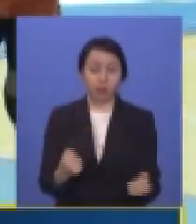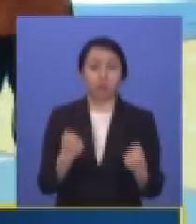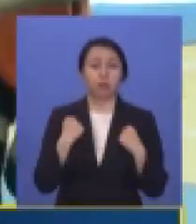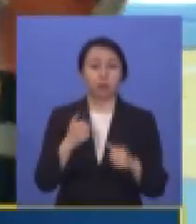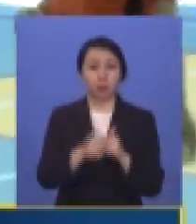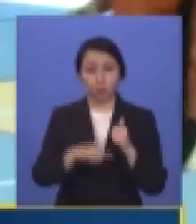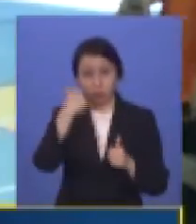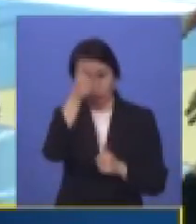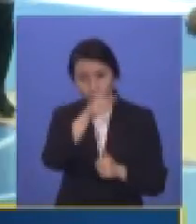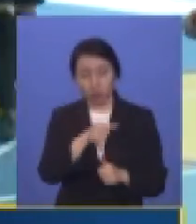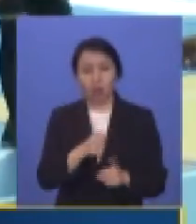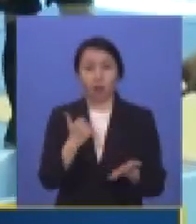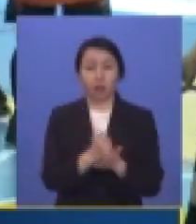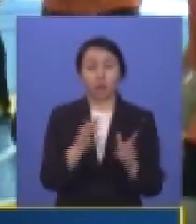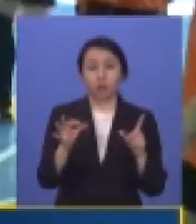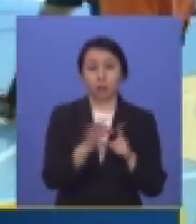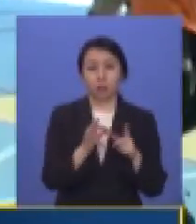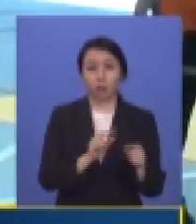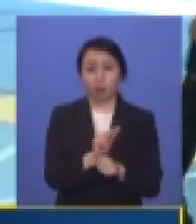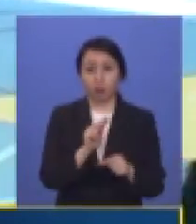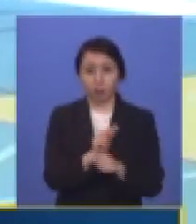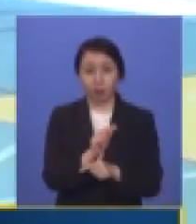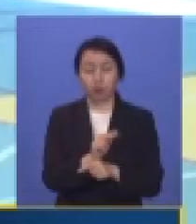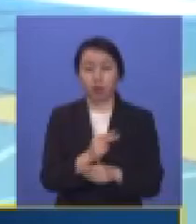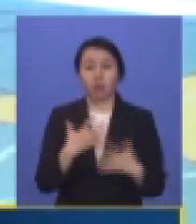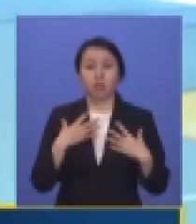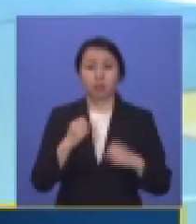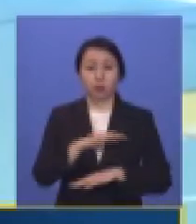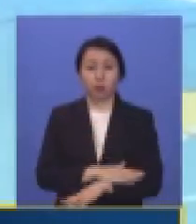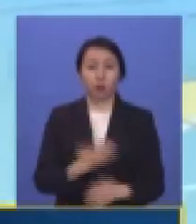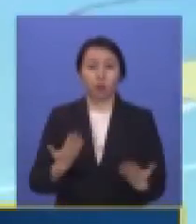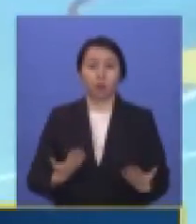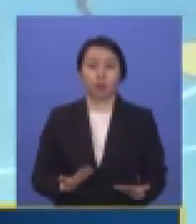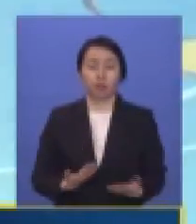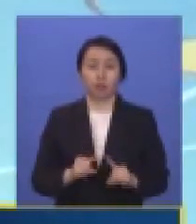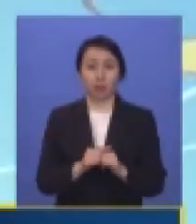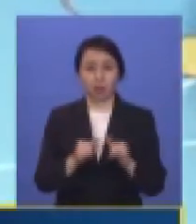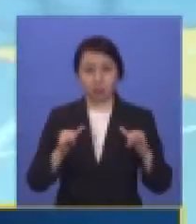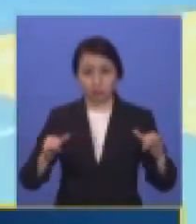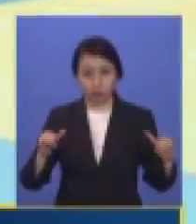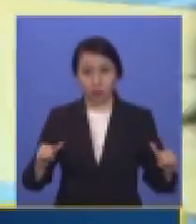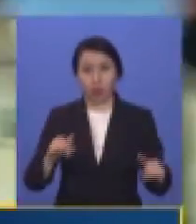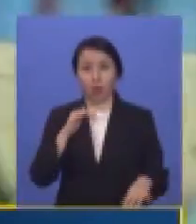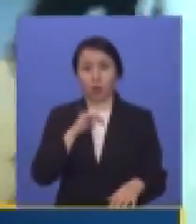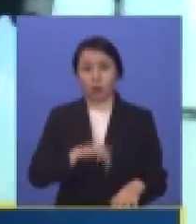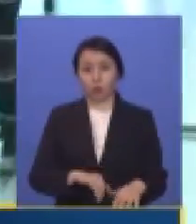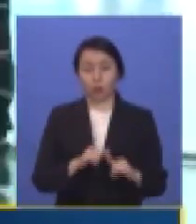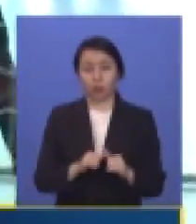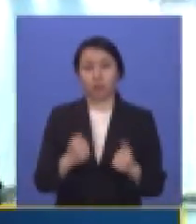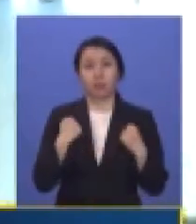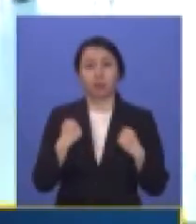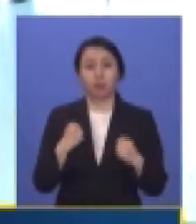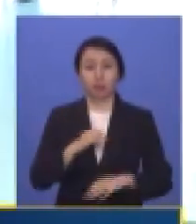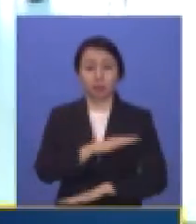Спартакиада ежегодная. Основная цель – приобщить молодое поколение к здоровому образу жизни, развивать в них патриотический дух и продвигать